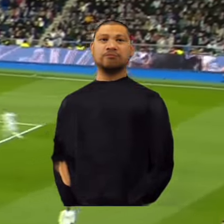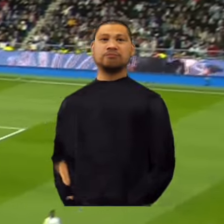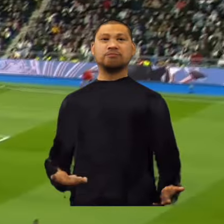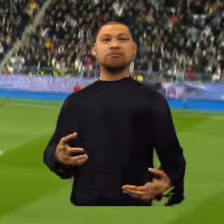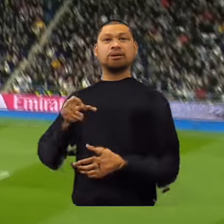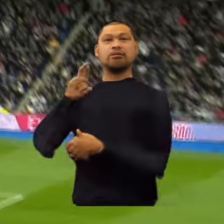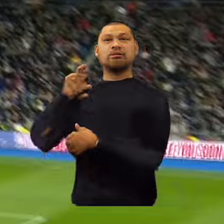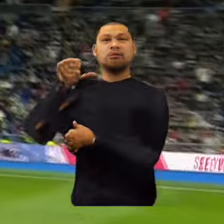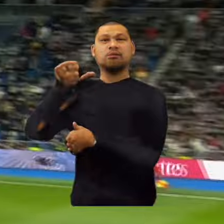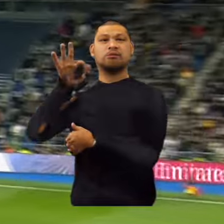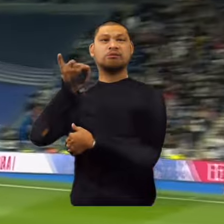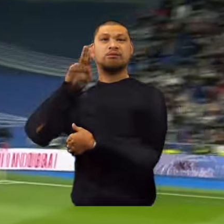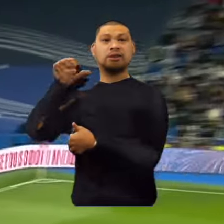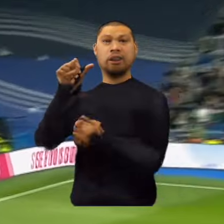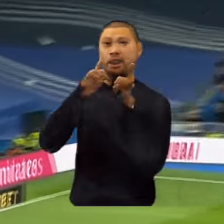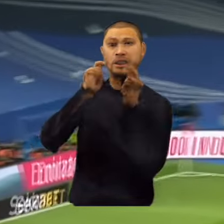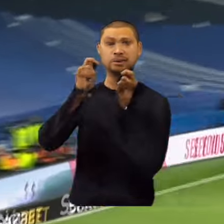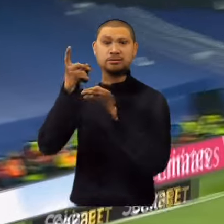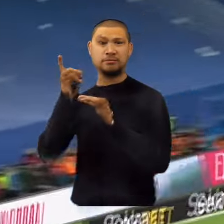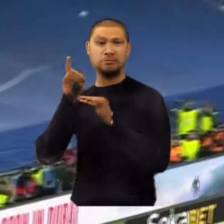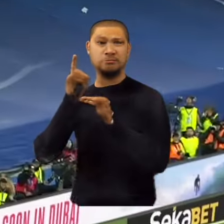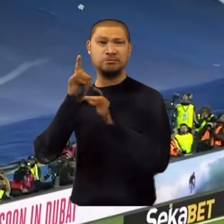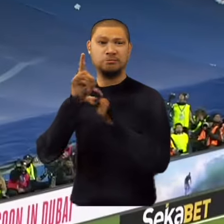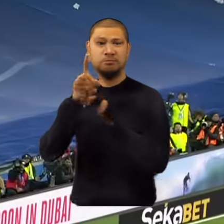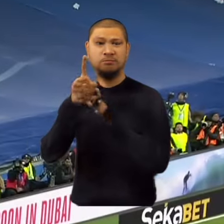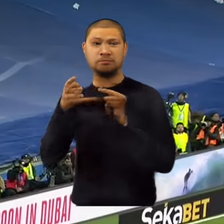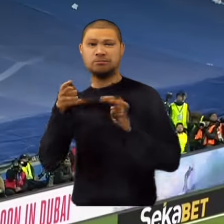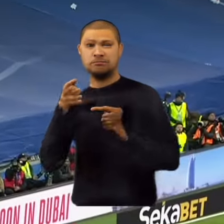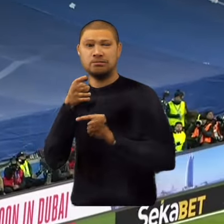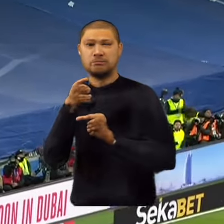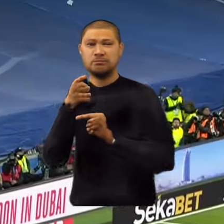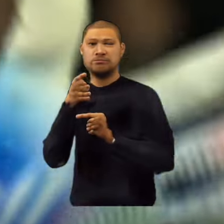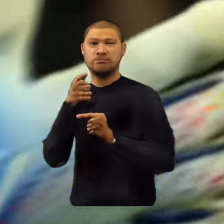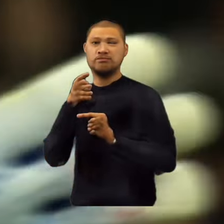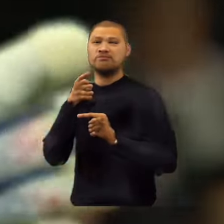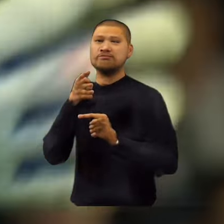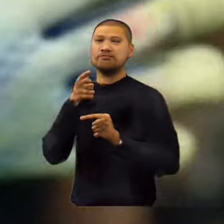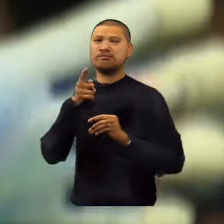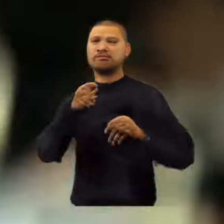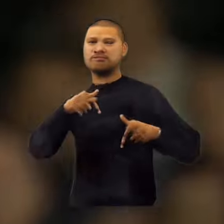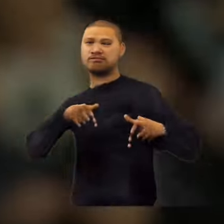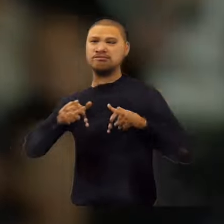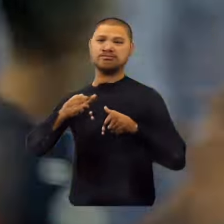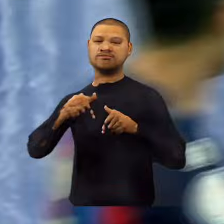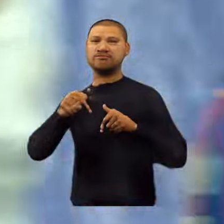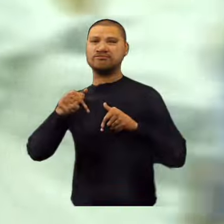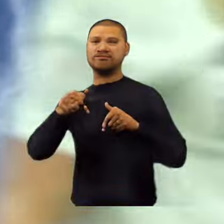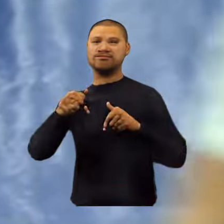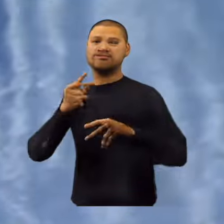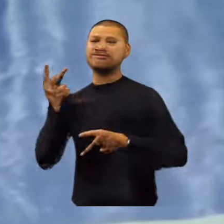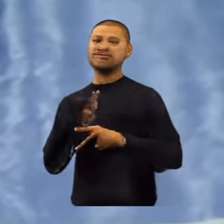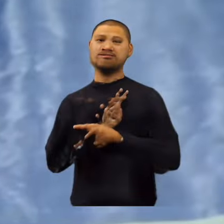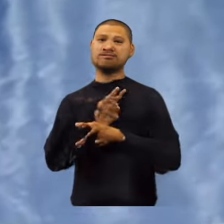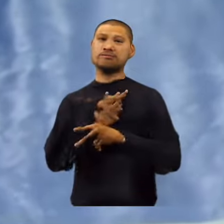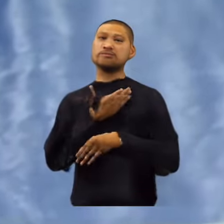Et Rafinha, c'est le deuxième arrière droit ce soir. Attention! Camara la reprise! Il n'a peut-être pas pris la bonne surface de pied pour ce ballon.